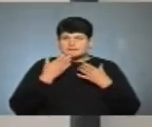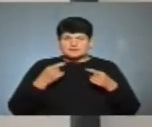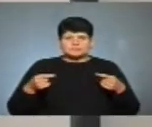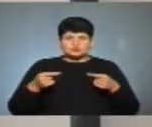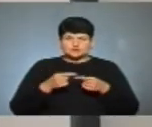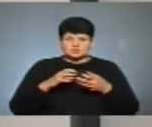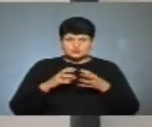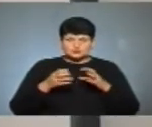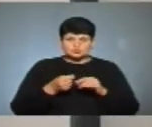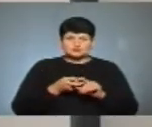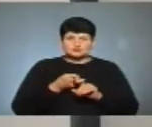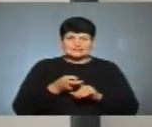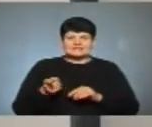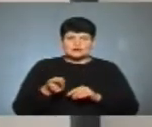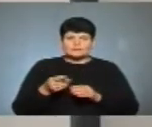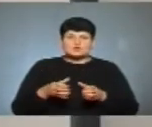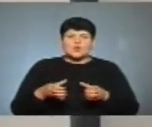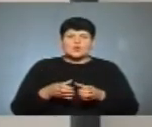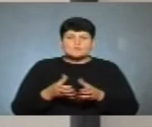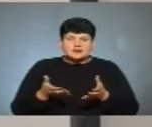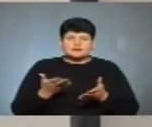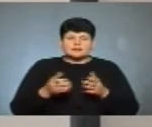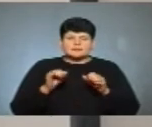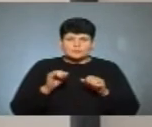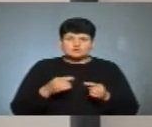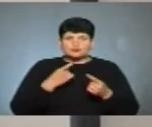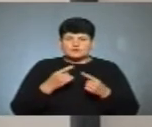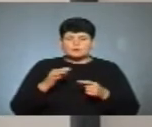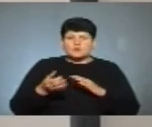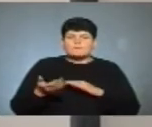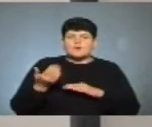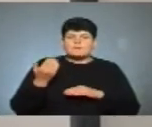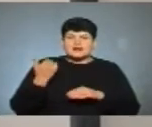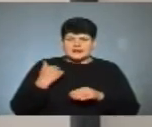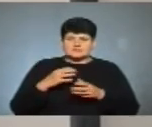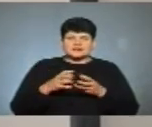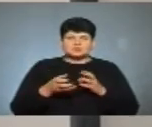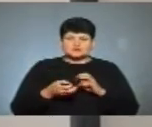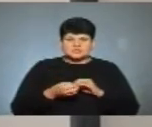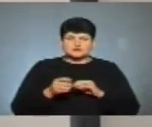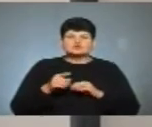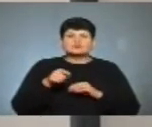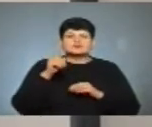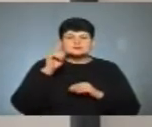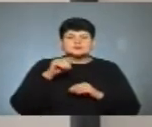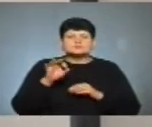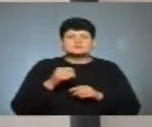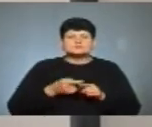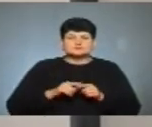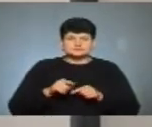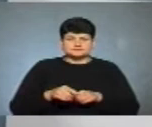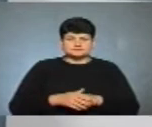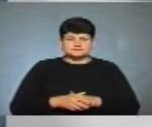що стосується Тернопільської громади, але можемо говорити за попередніми результатами. Що вам відомо про це?